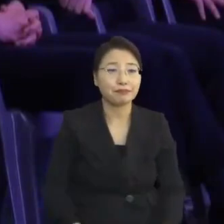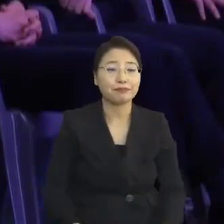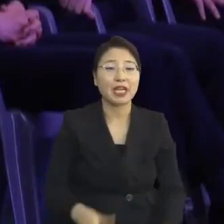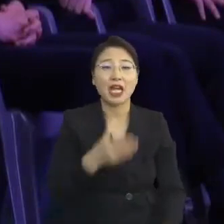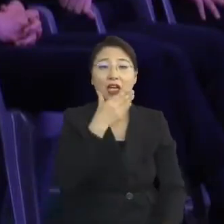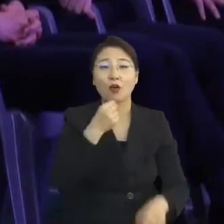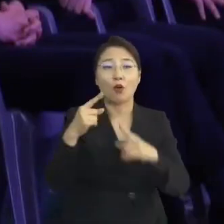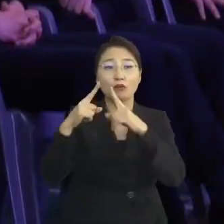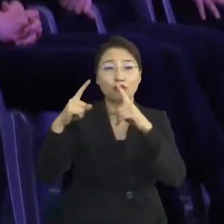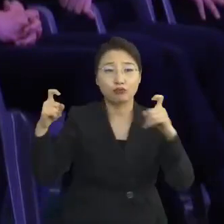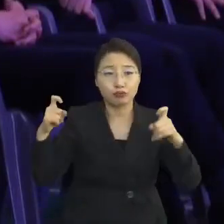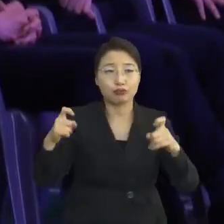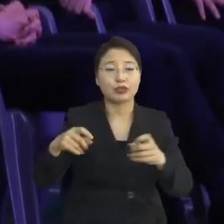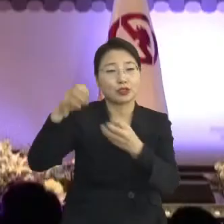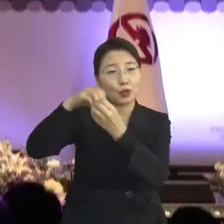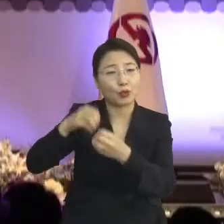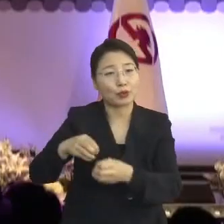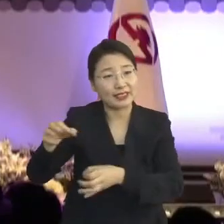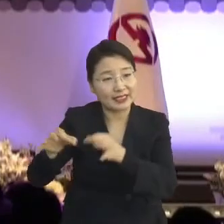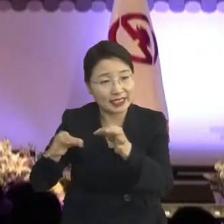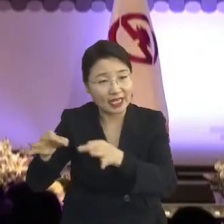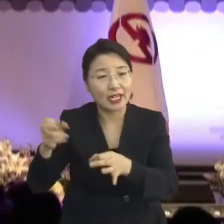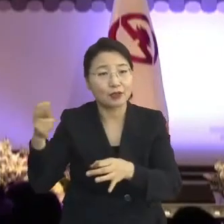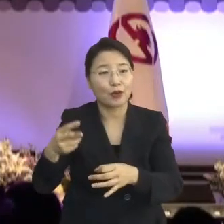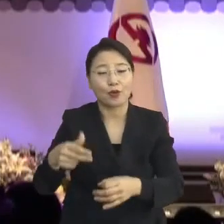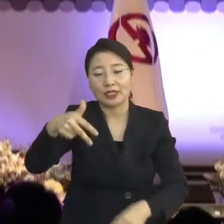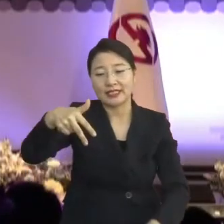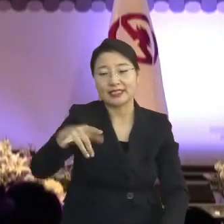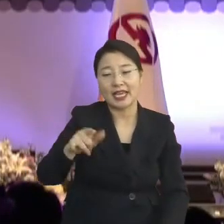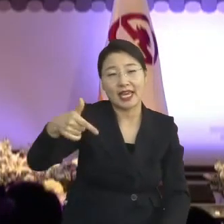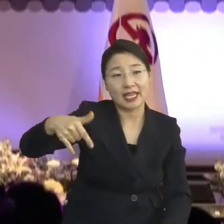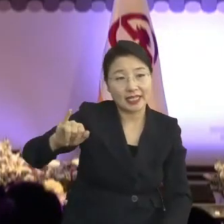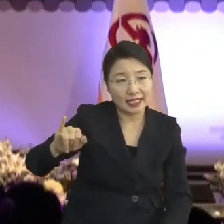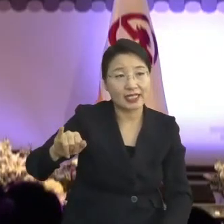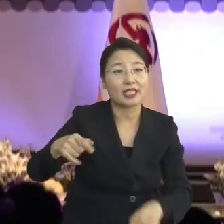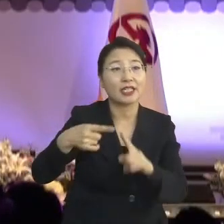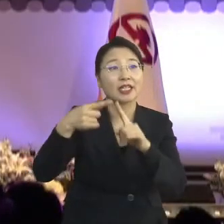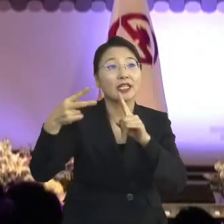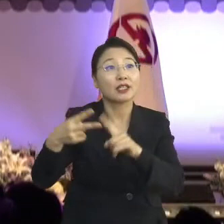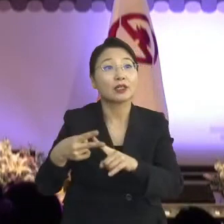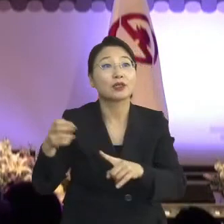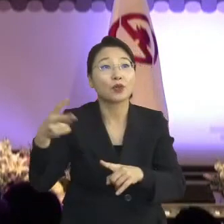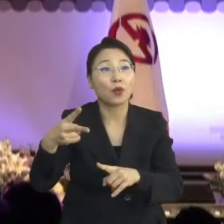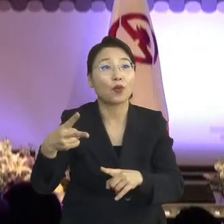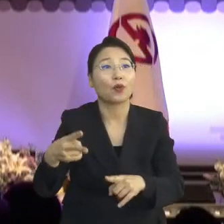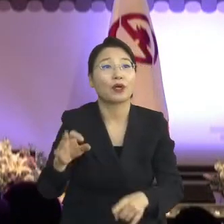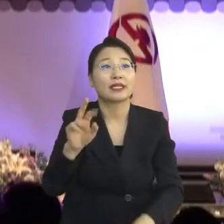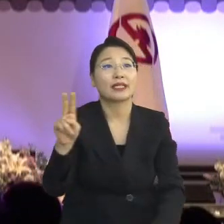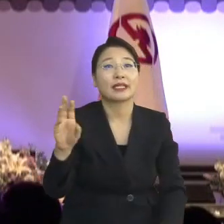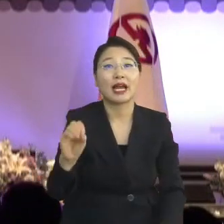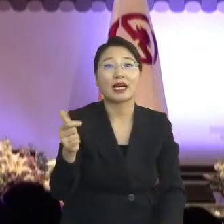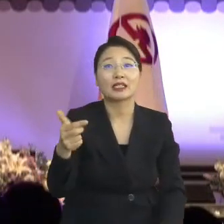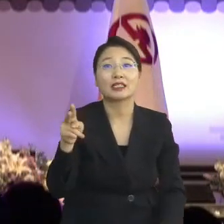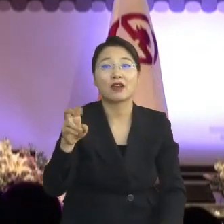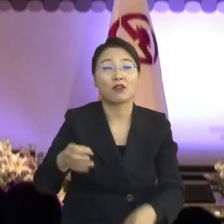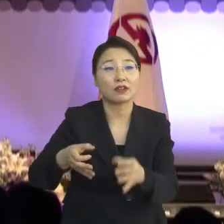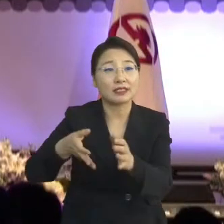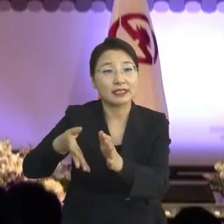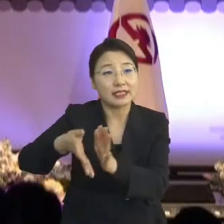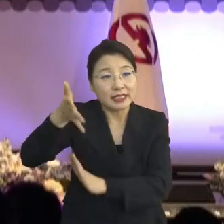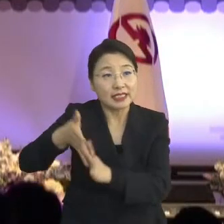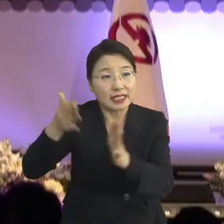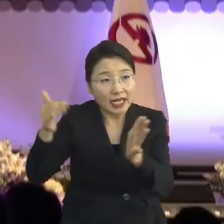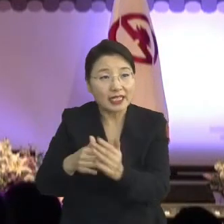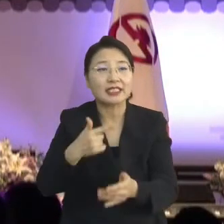경복궁에서 풍물시장 그리고 제기동 양령시까지 이어지는 서울 동북권 최호명